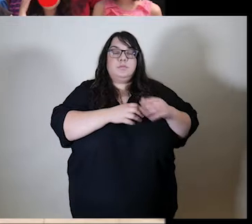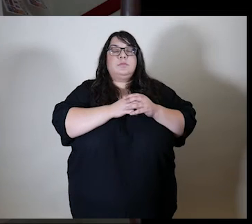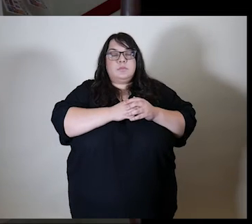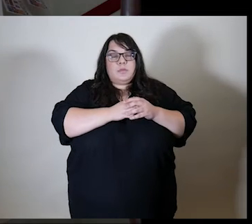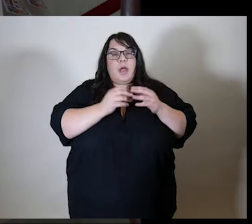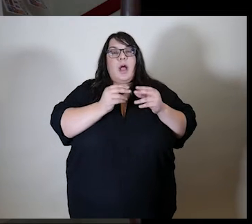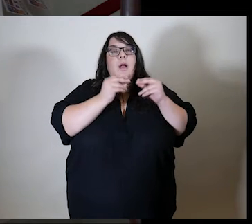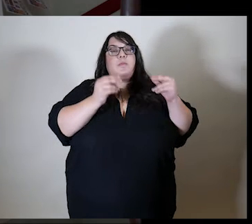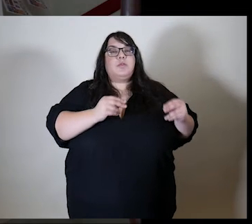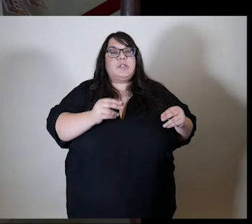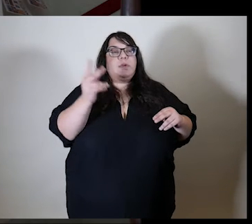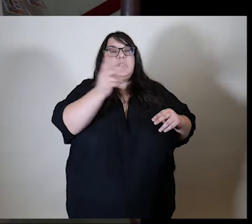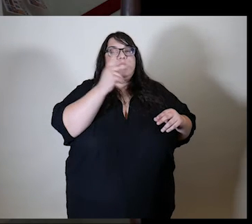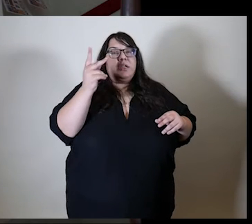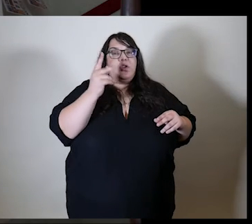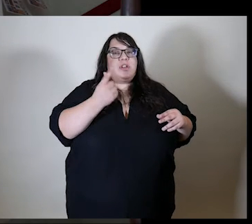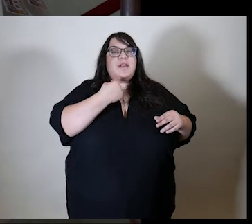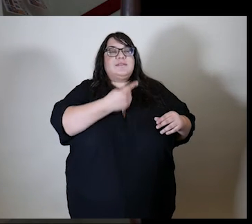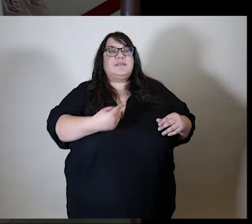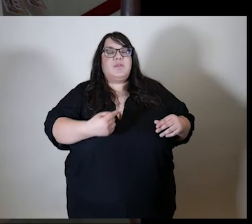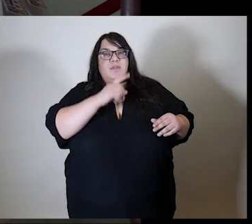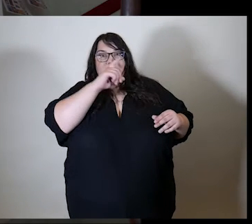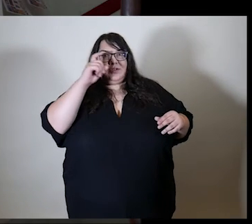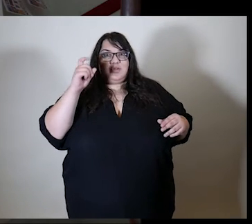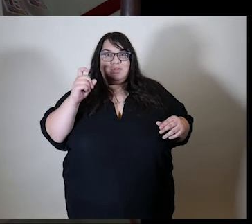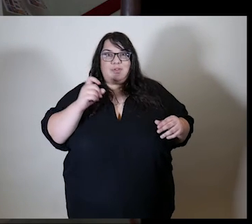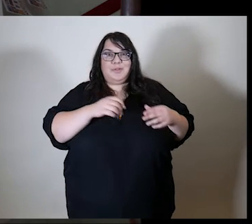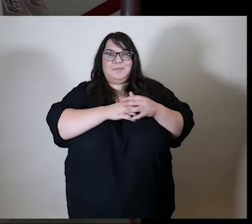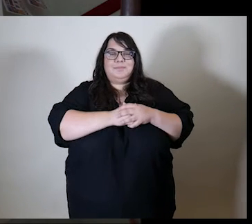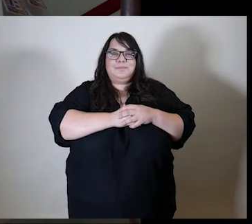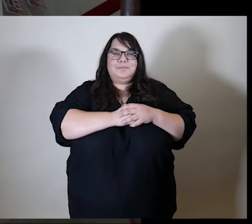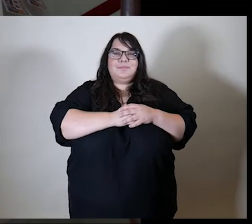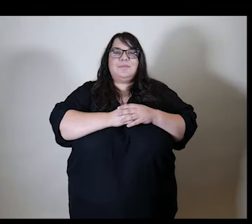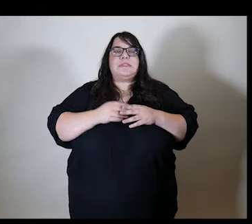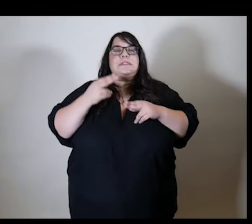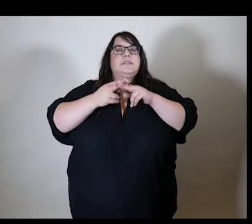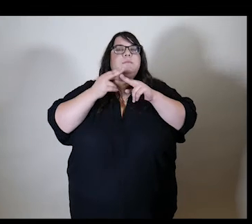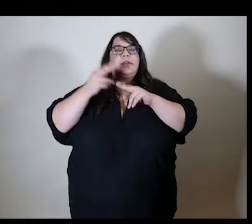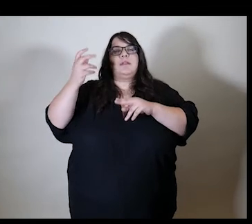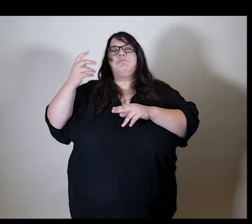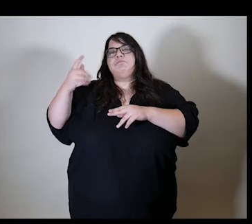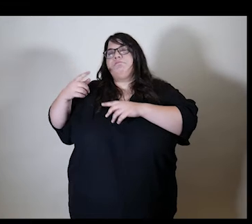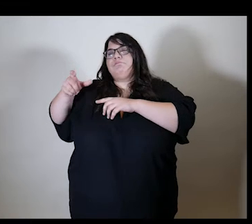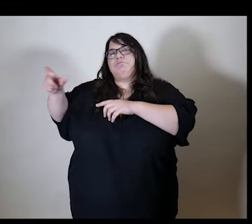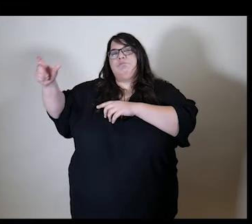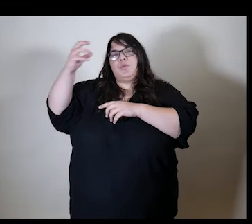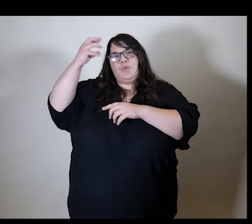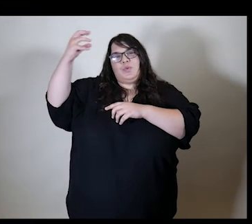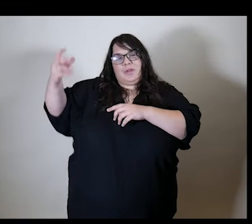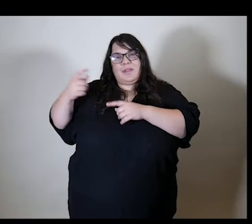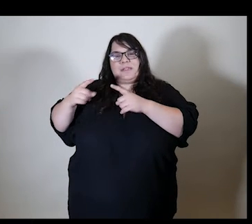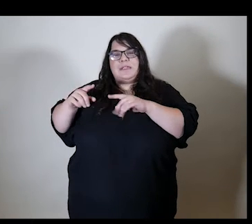για πολλές δυσλειτουργικές συμπεριφορές στην κοινωνία μας. Ταυτιστήκαμε με την άποψη σημαντικών δασκάλων μας ότι η